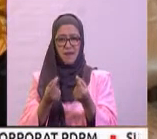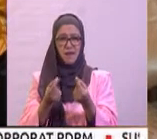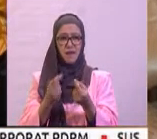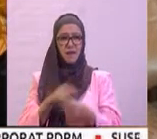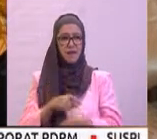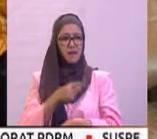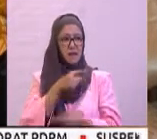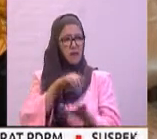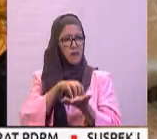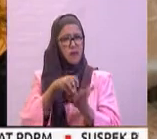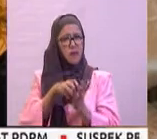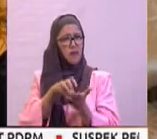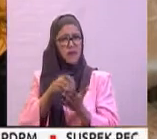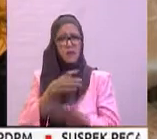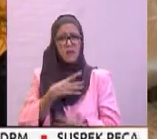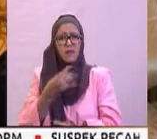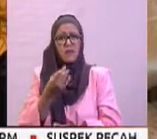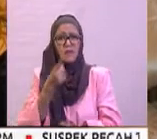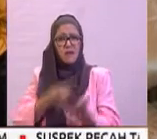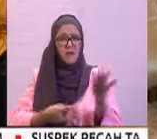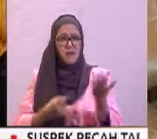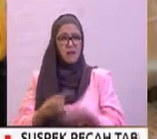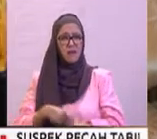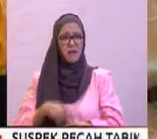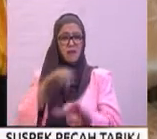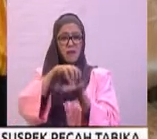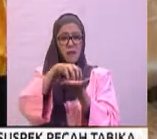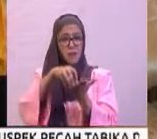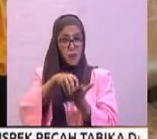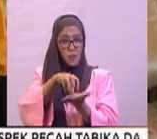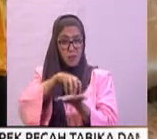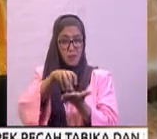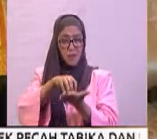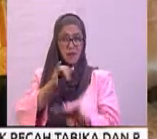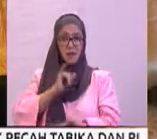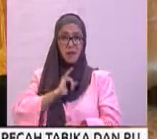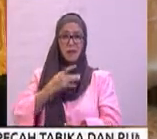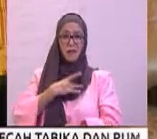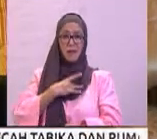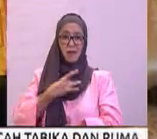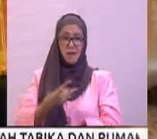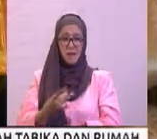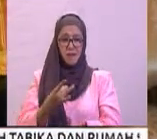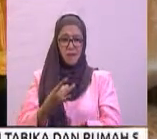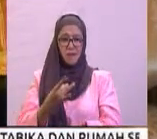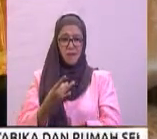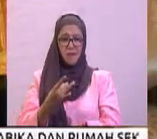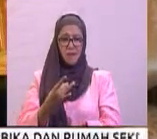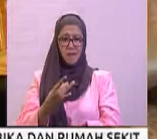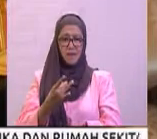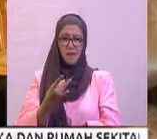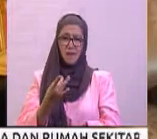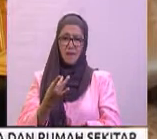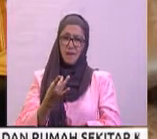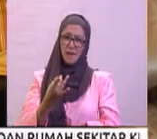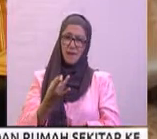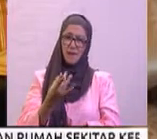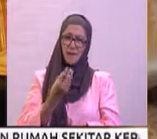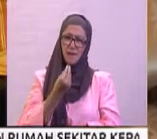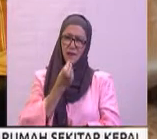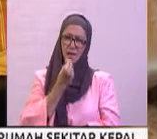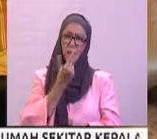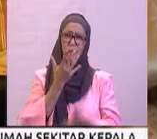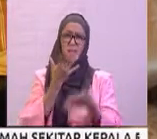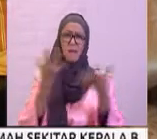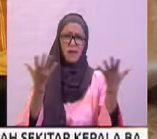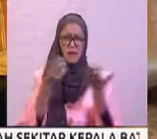pula, Tun suka kuih apa? Kuih yang saya suka apa tu ni, banyak kuih